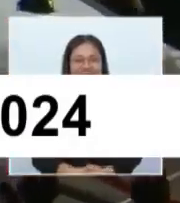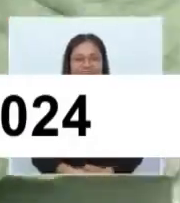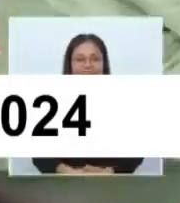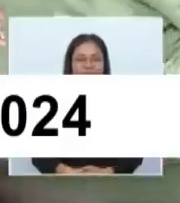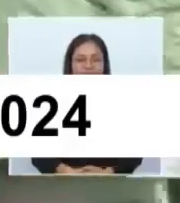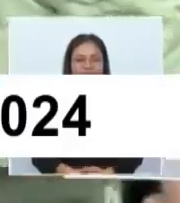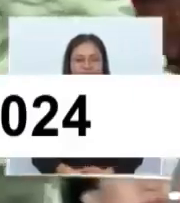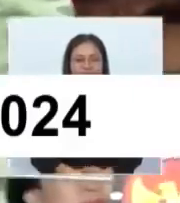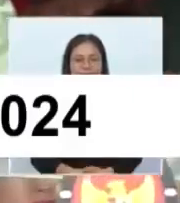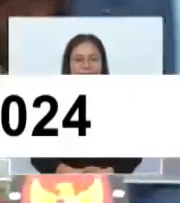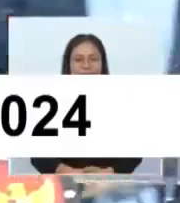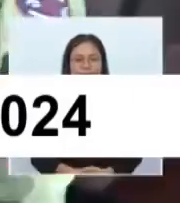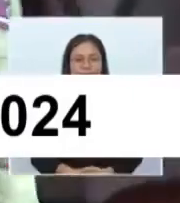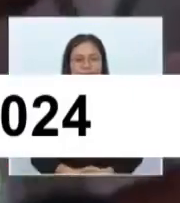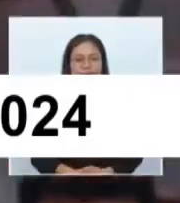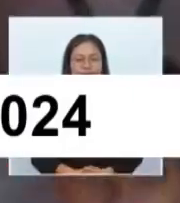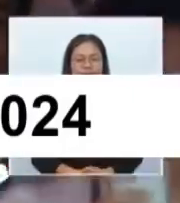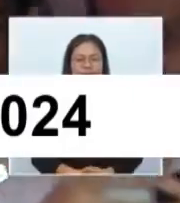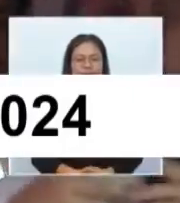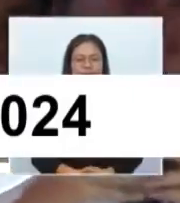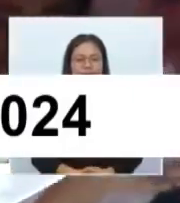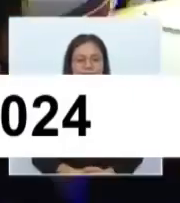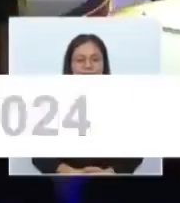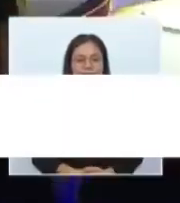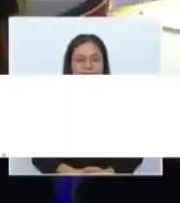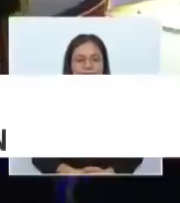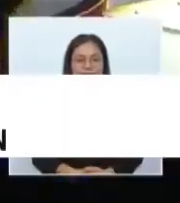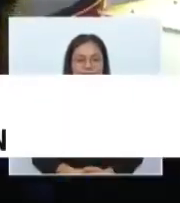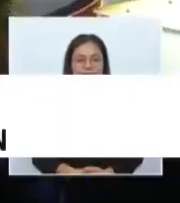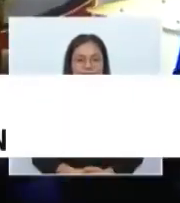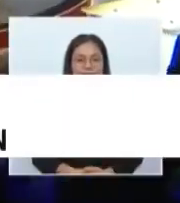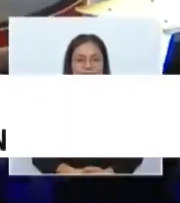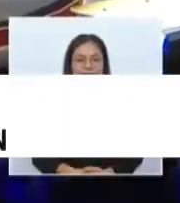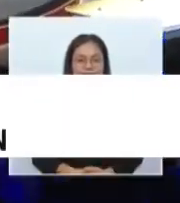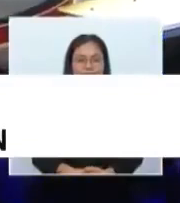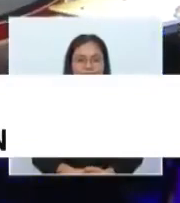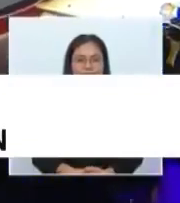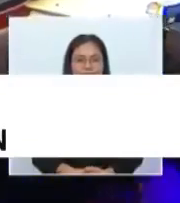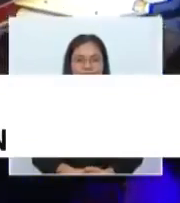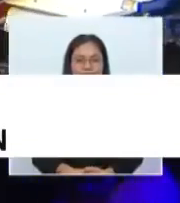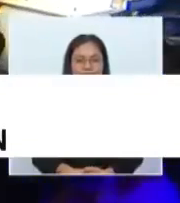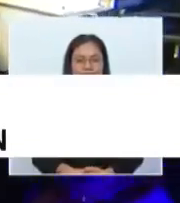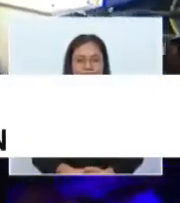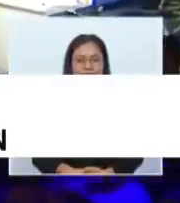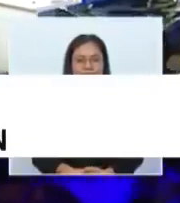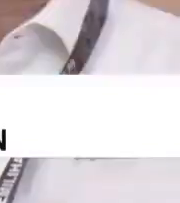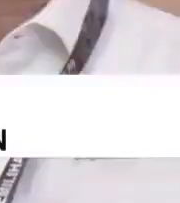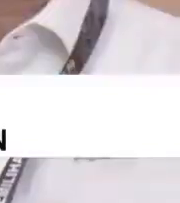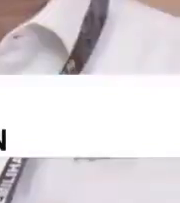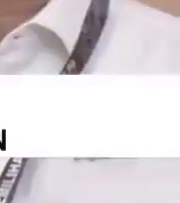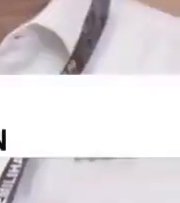bahkan terlihat usai debat berakhir. Anies dan Prabowo terkesan ogah bersalaman. Keduanya pun punya alasan